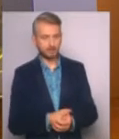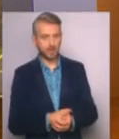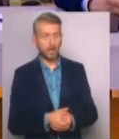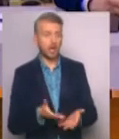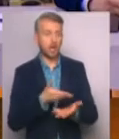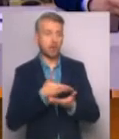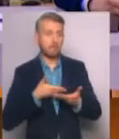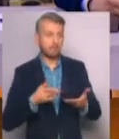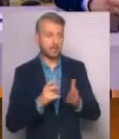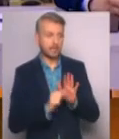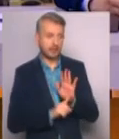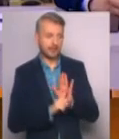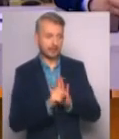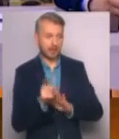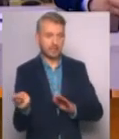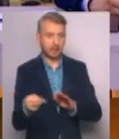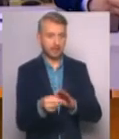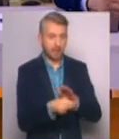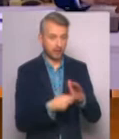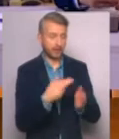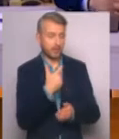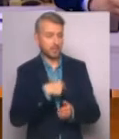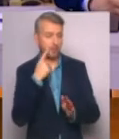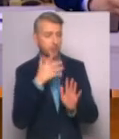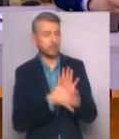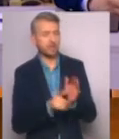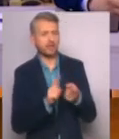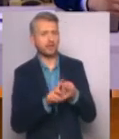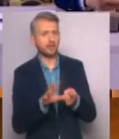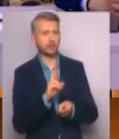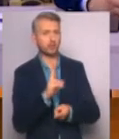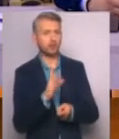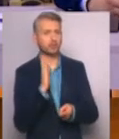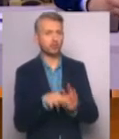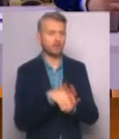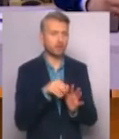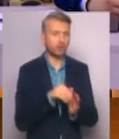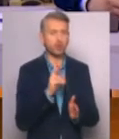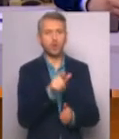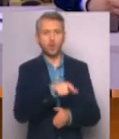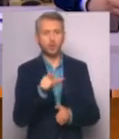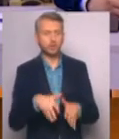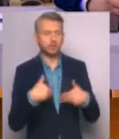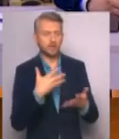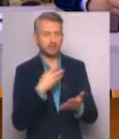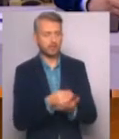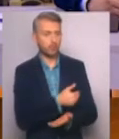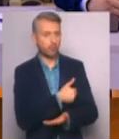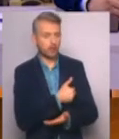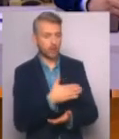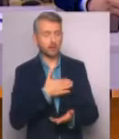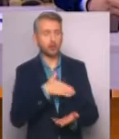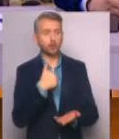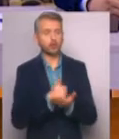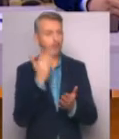скажімо так, на старті навіть агітації для себе розуміли, незалежно від того, як відбудуться вибори, як люди виявлять своє побажання, наша основна